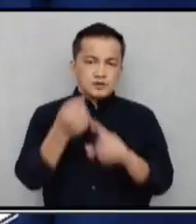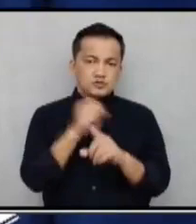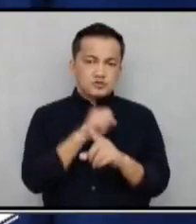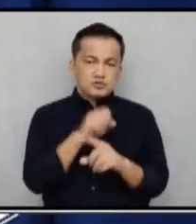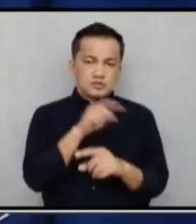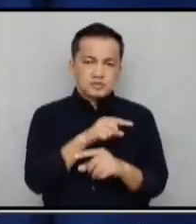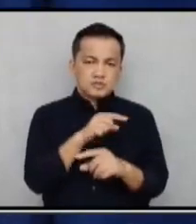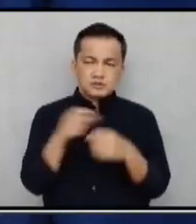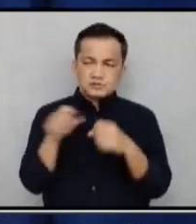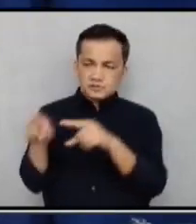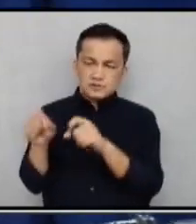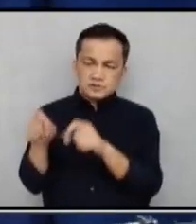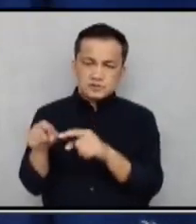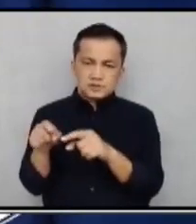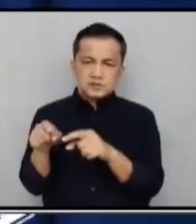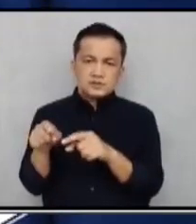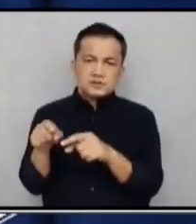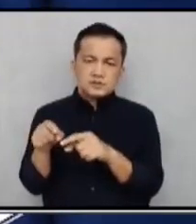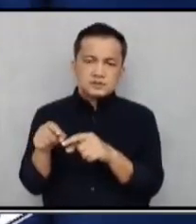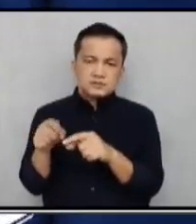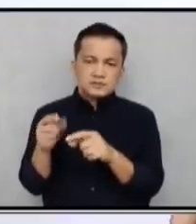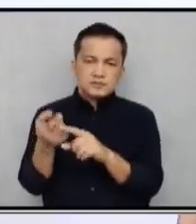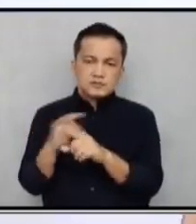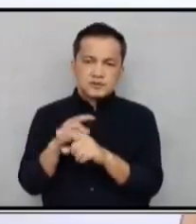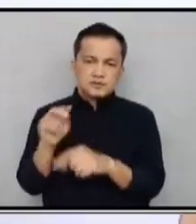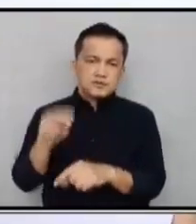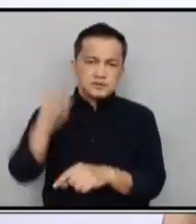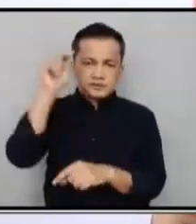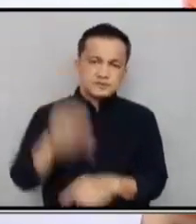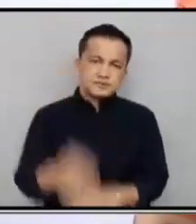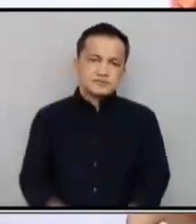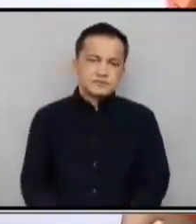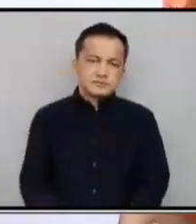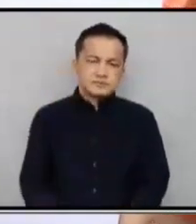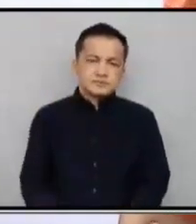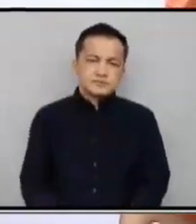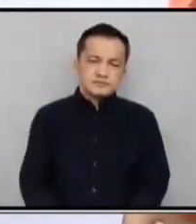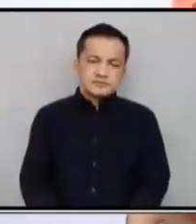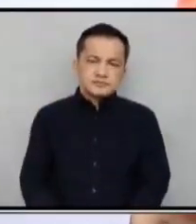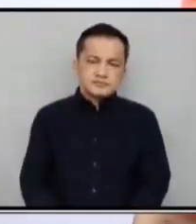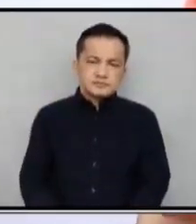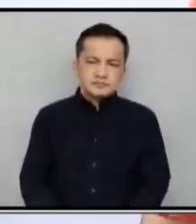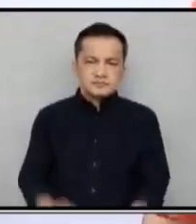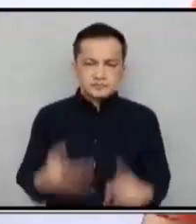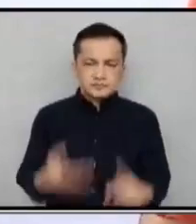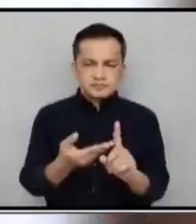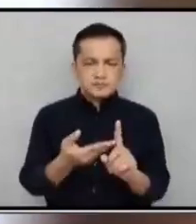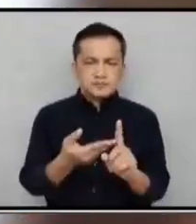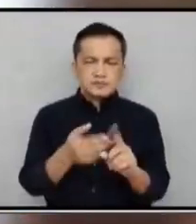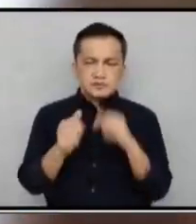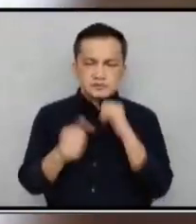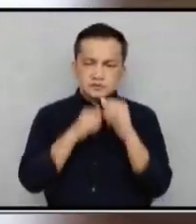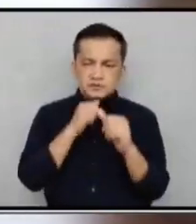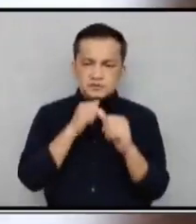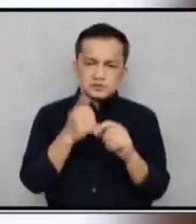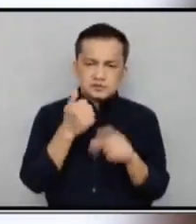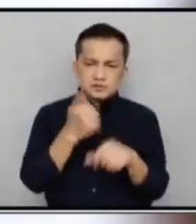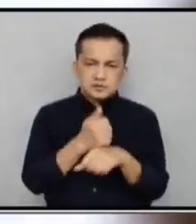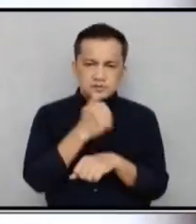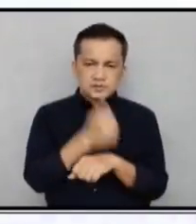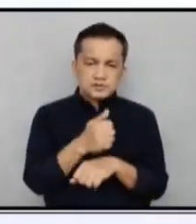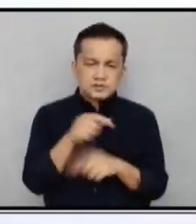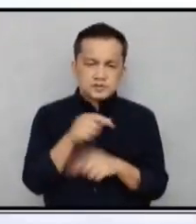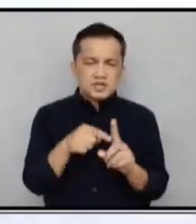ibinibenta o tinutulak is coming from the north. Itinanggi naman ng suspect ang paratang sa kanya, pero aminado naman